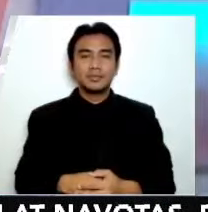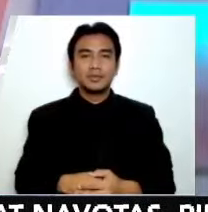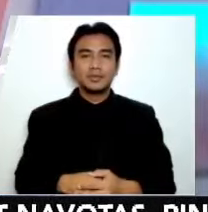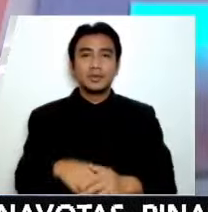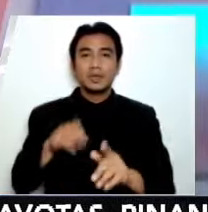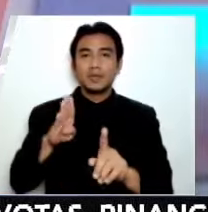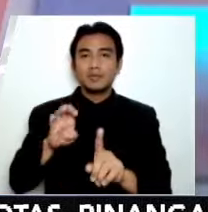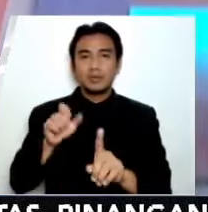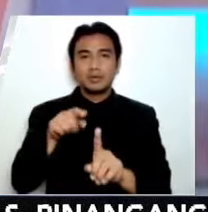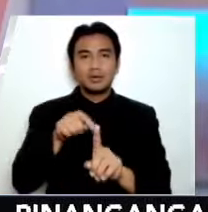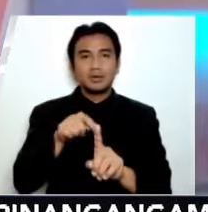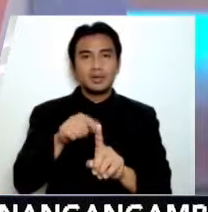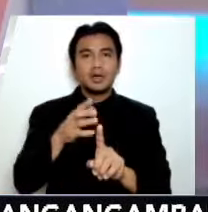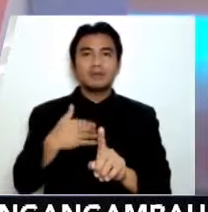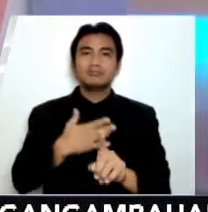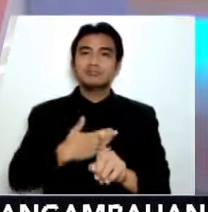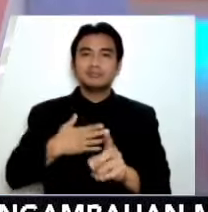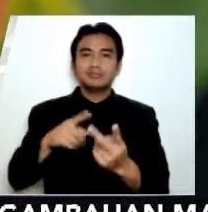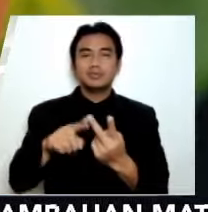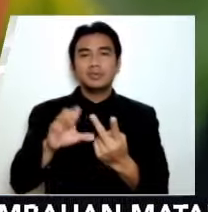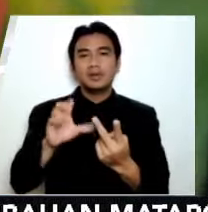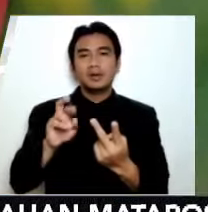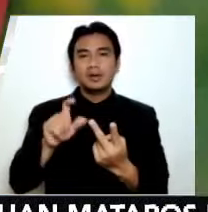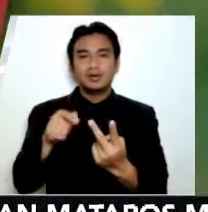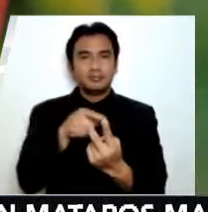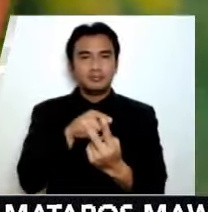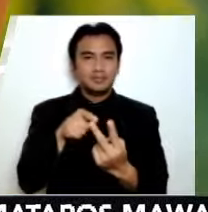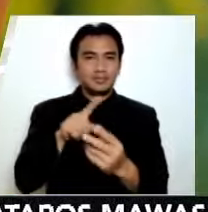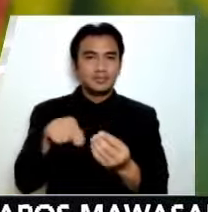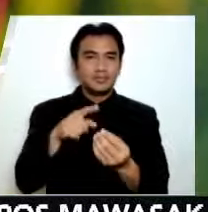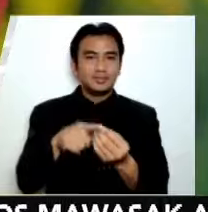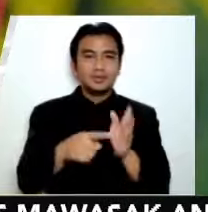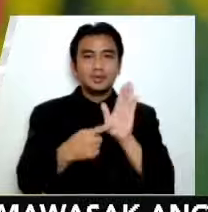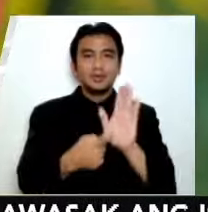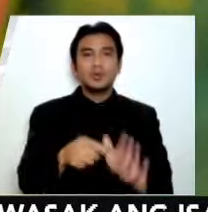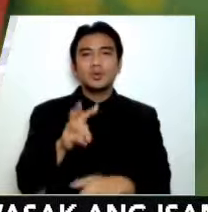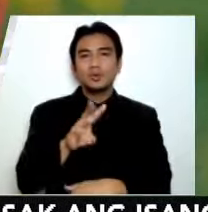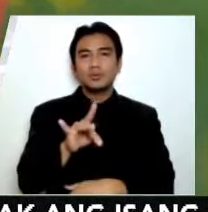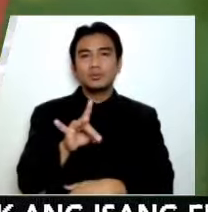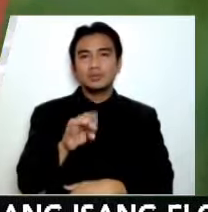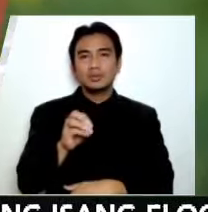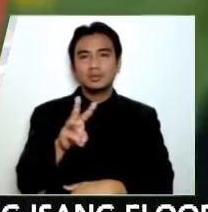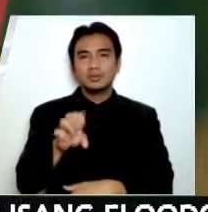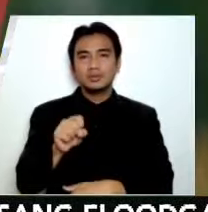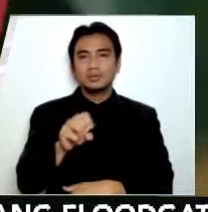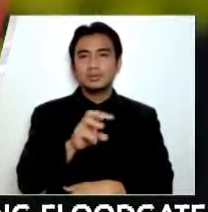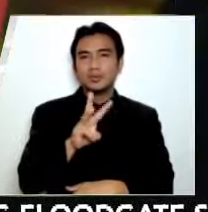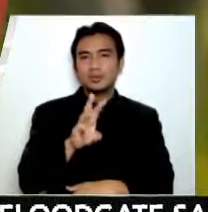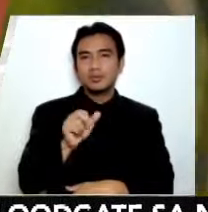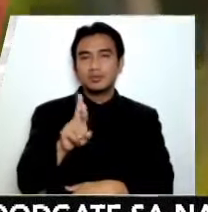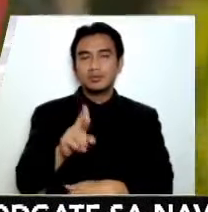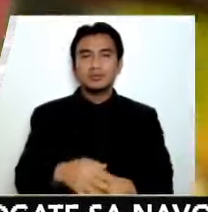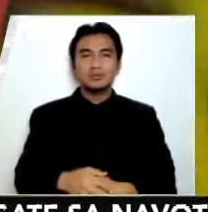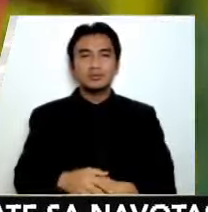ni Carla Avellana sa Widow's War. Hindi ko naman sinasadya yun. Yung nanay mo kasi tatanga-tanga.